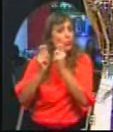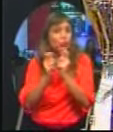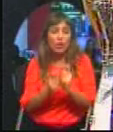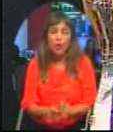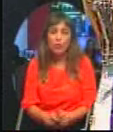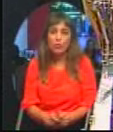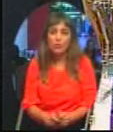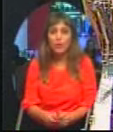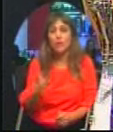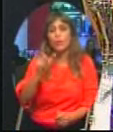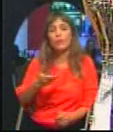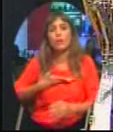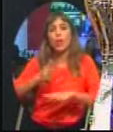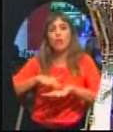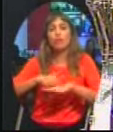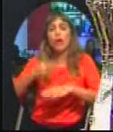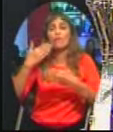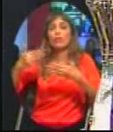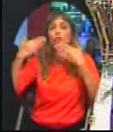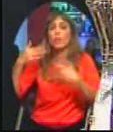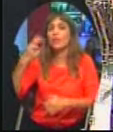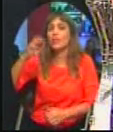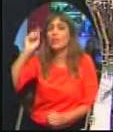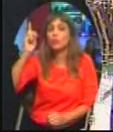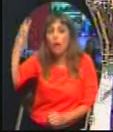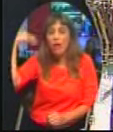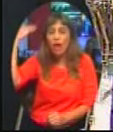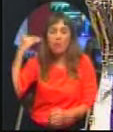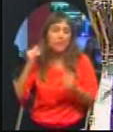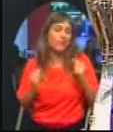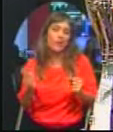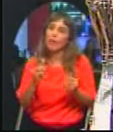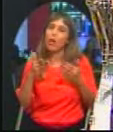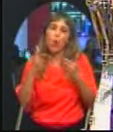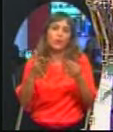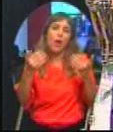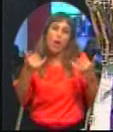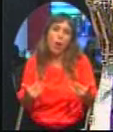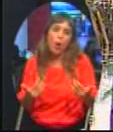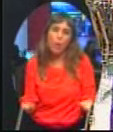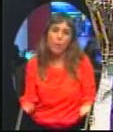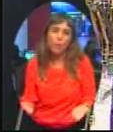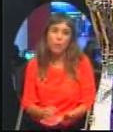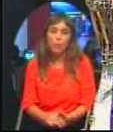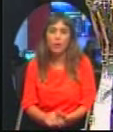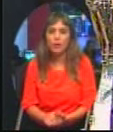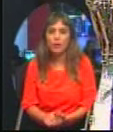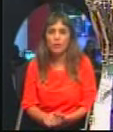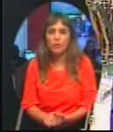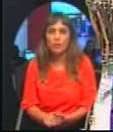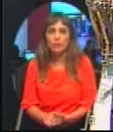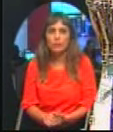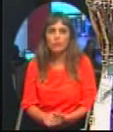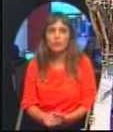אדם קיבל הכשרה לפני 10 או 20 שנה, זה לא בטוח יעזור לו באמצעים ובכלים שהיום נדרשים. ולכן